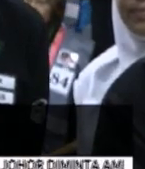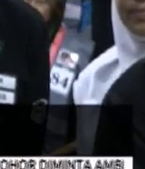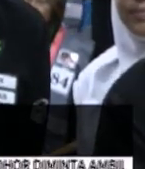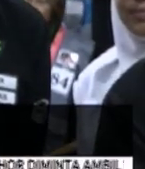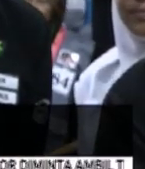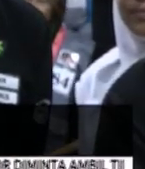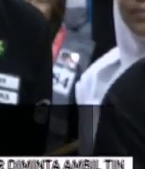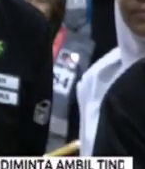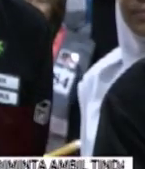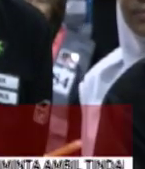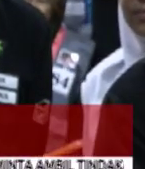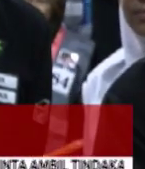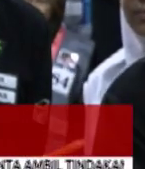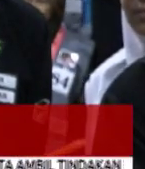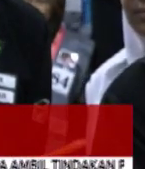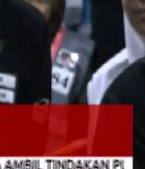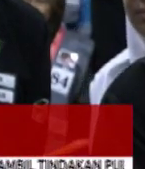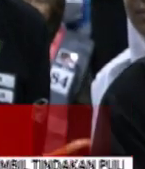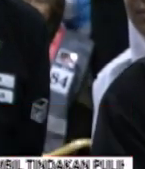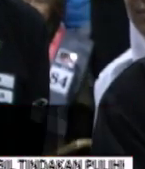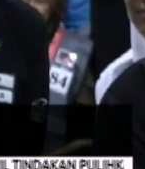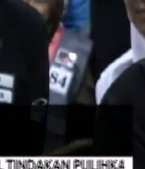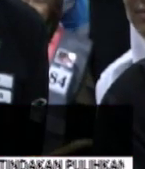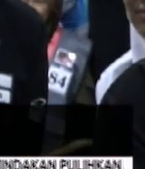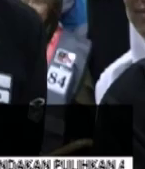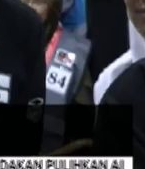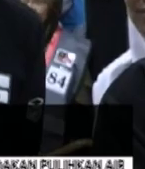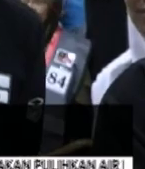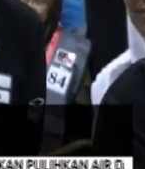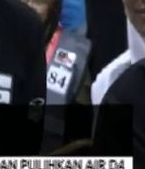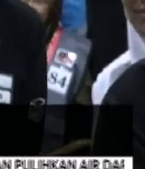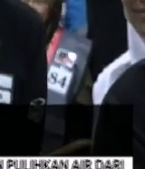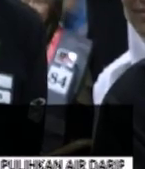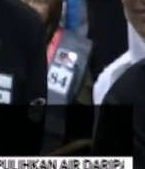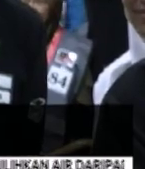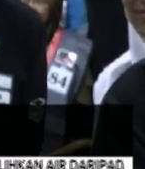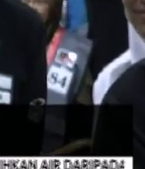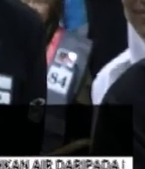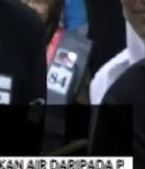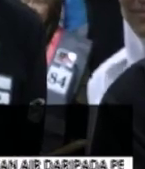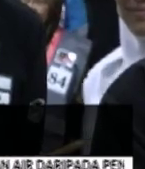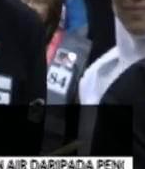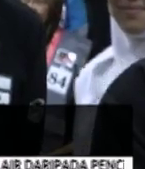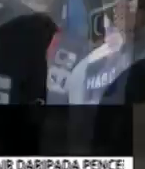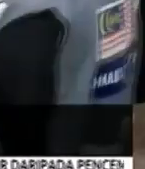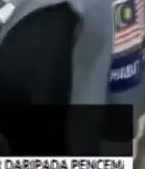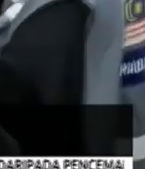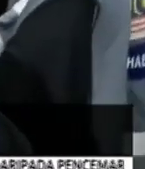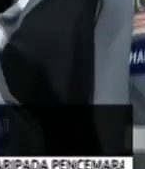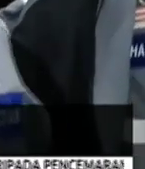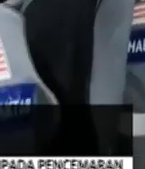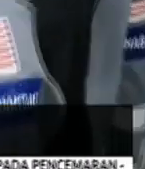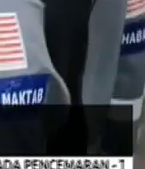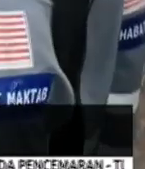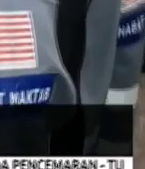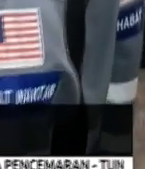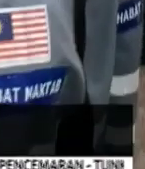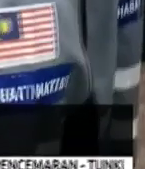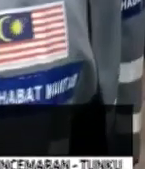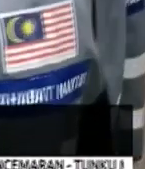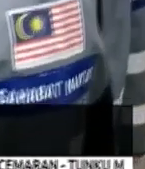sama, apabila berlakunya ataupun apabila adanya wukuf di Arafah, mereka tidaklah berebut